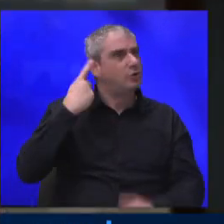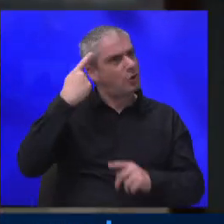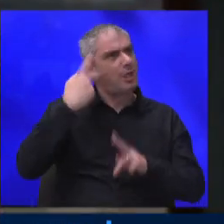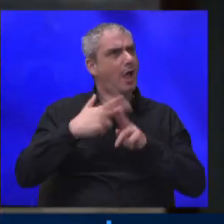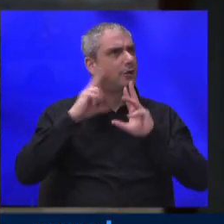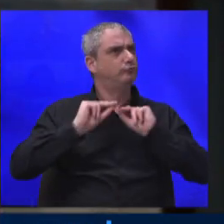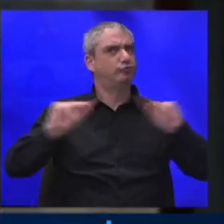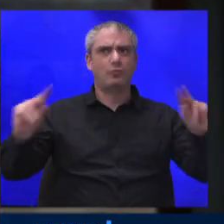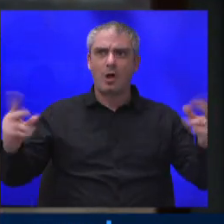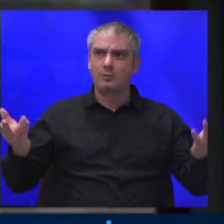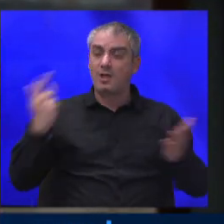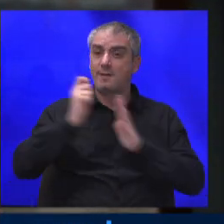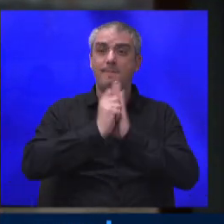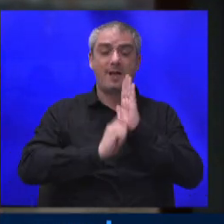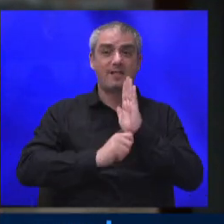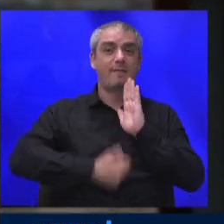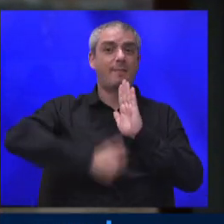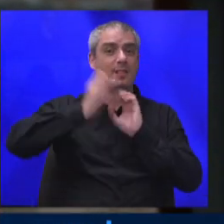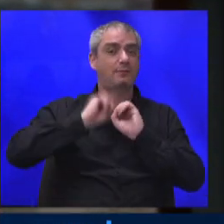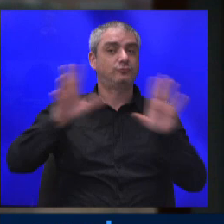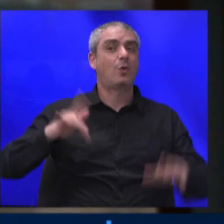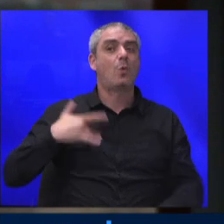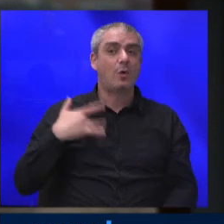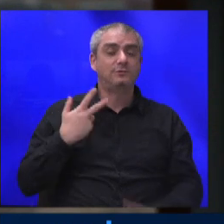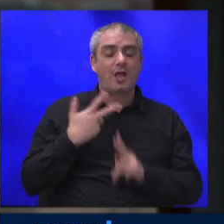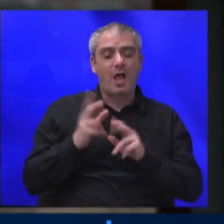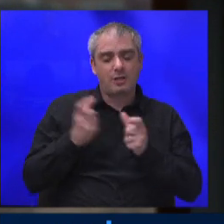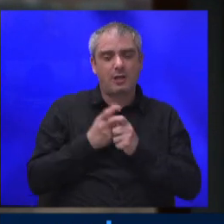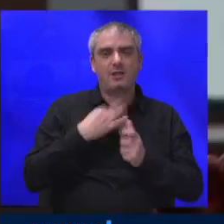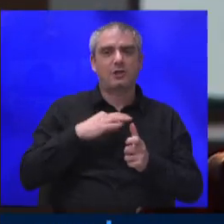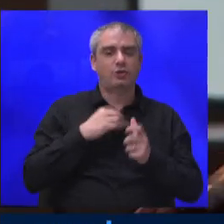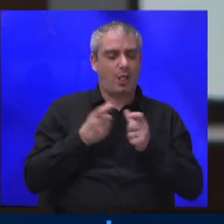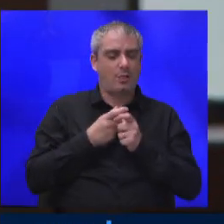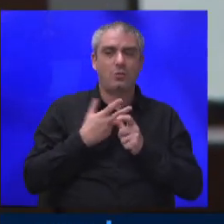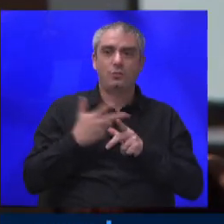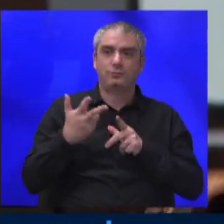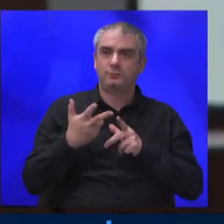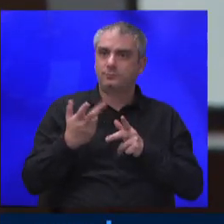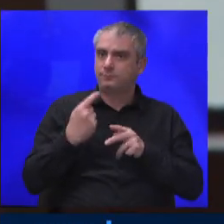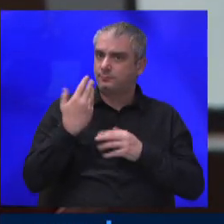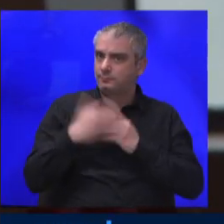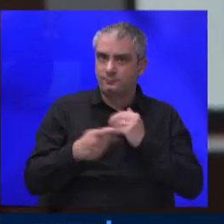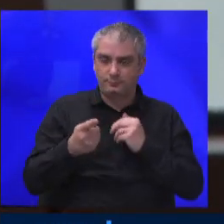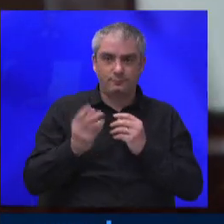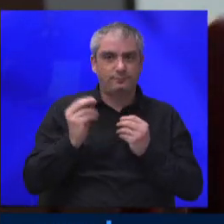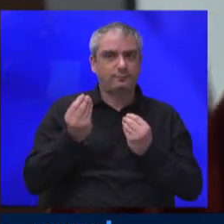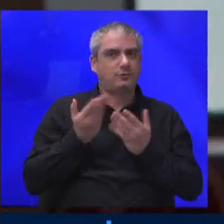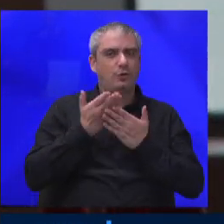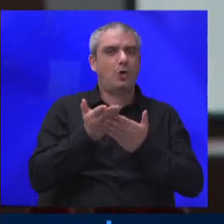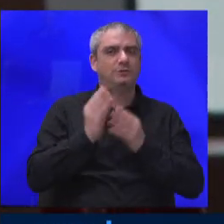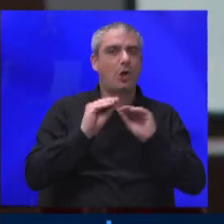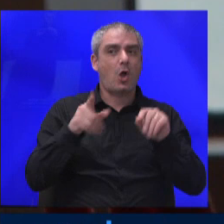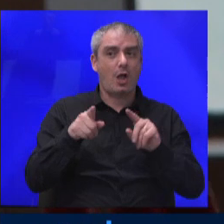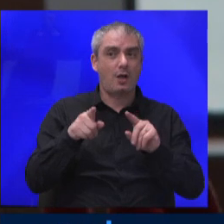משמועות. היה מכתב שמנהלת הוציאה לוואטסאפ רק של הכיתה שלנו. לאחרונה הסתובב עוזר